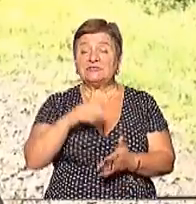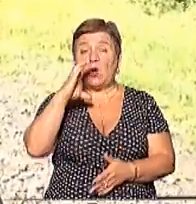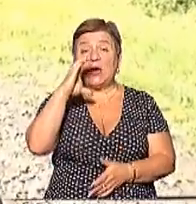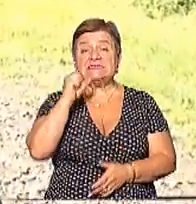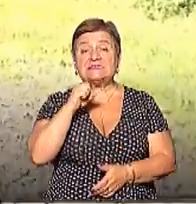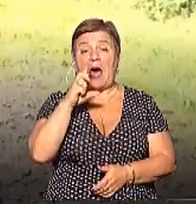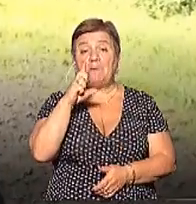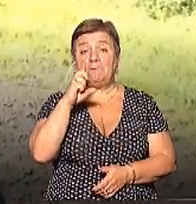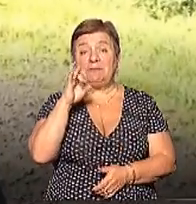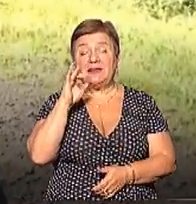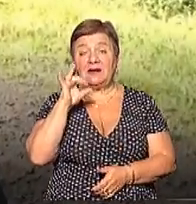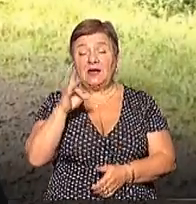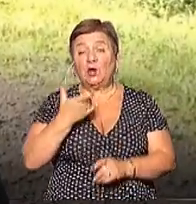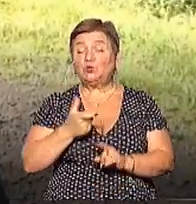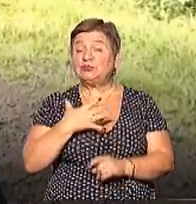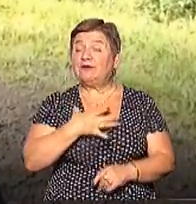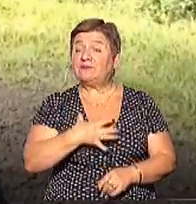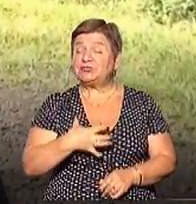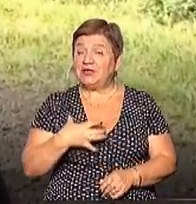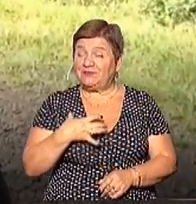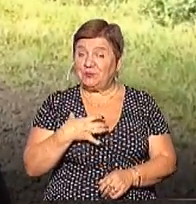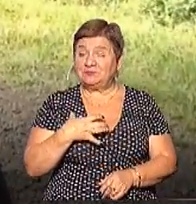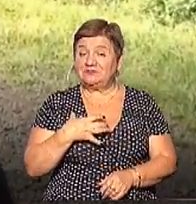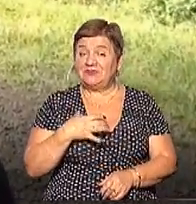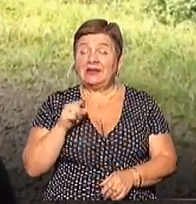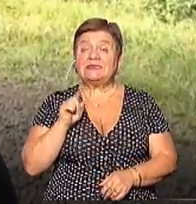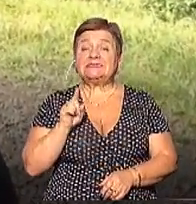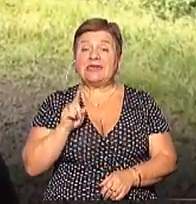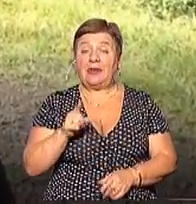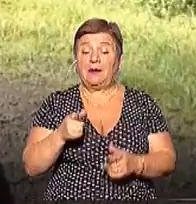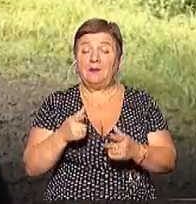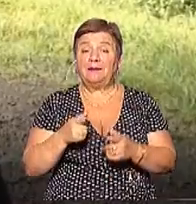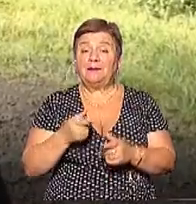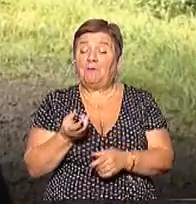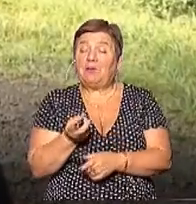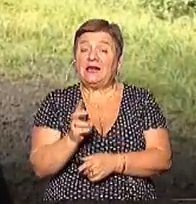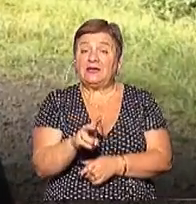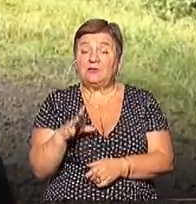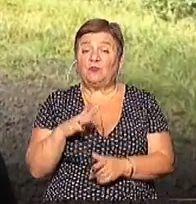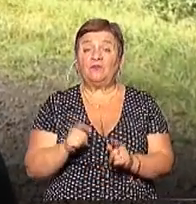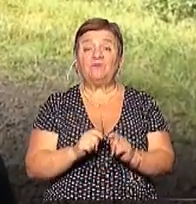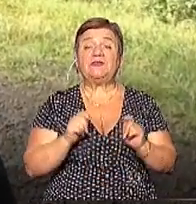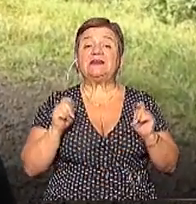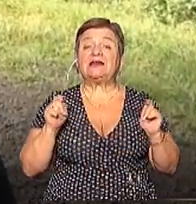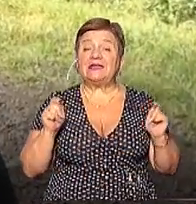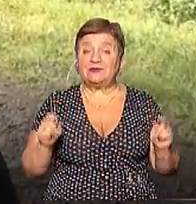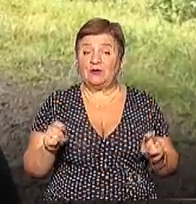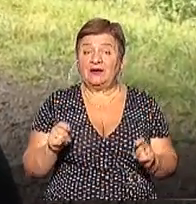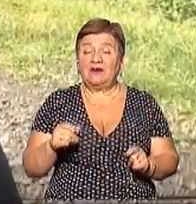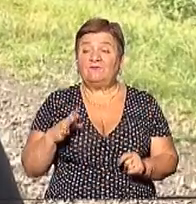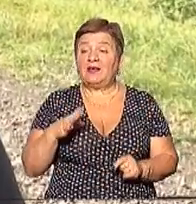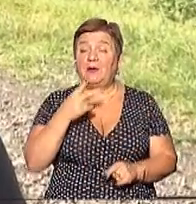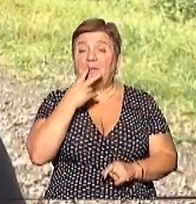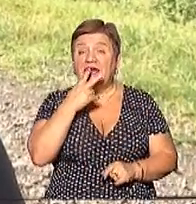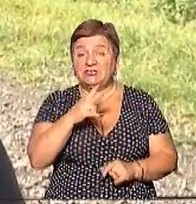дивлюся, що для місцевих насправді дуже важливо, щоб цей перехід був відкритий. Ну, що самі, наприклад, може ви бачили, що